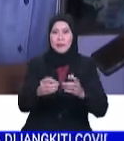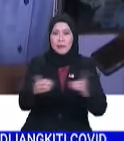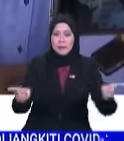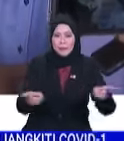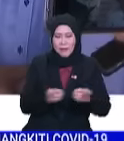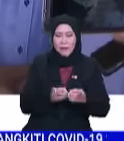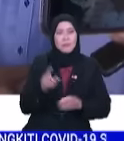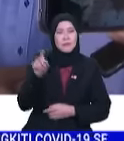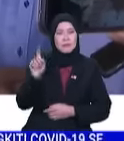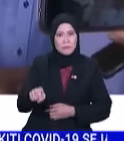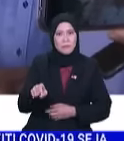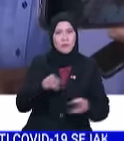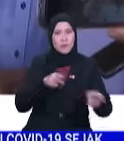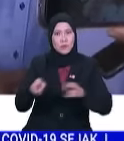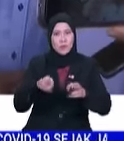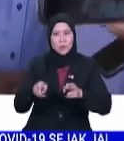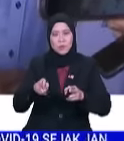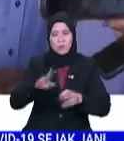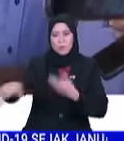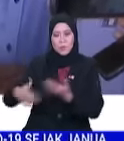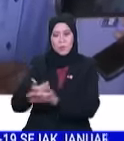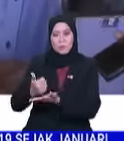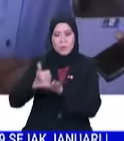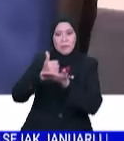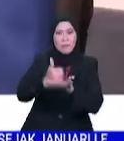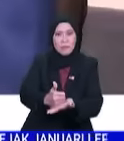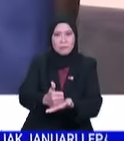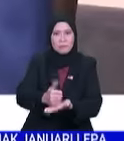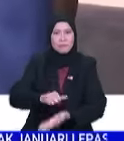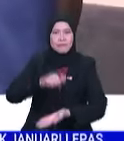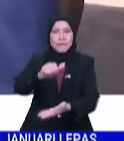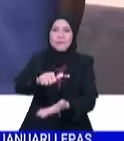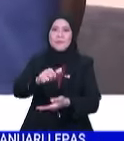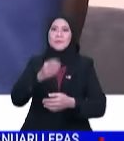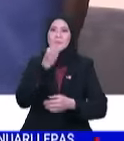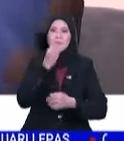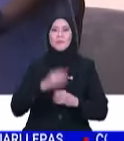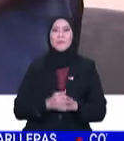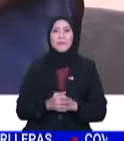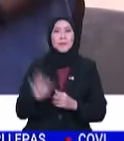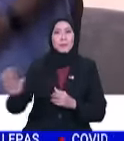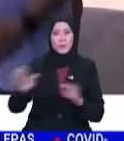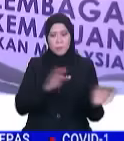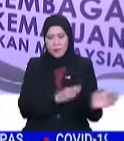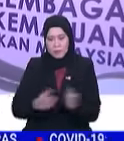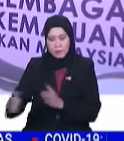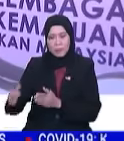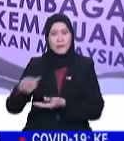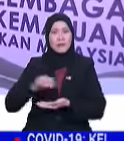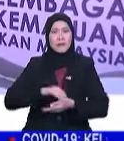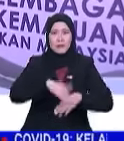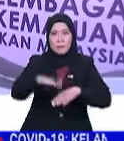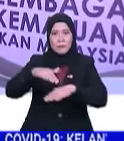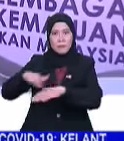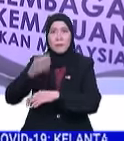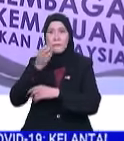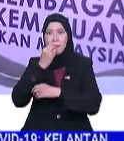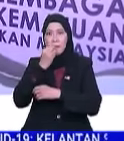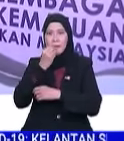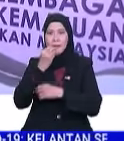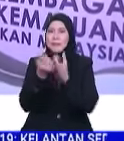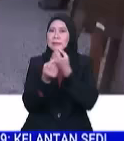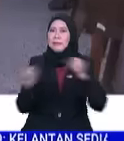tentu menguruskan semua bantuan-bantuan yang diperlukan. Dalam pada itu, beliau turut merancang agihan bantuan berupa